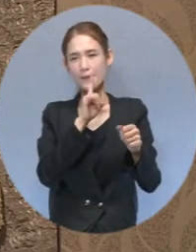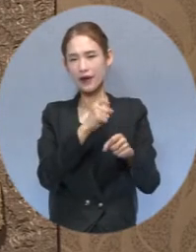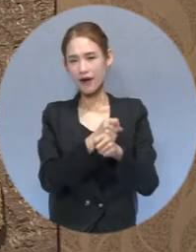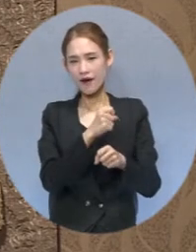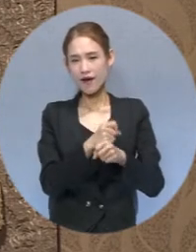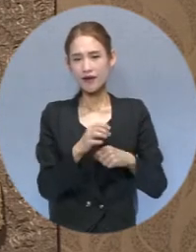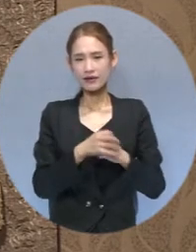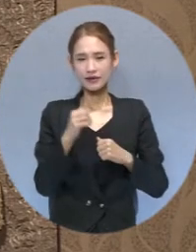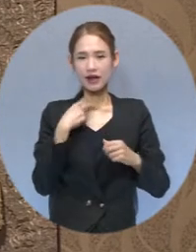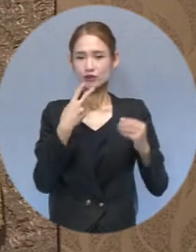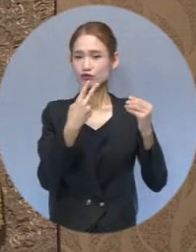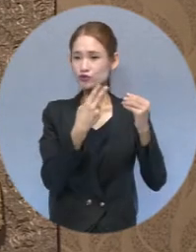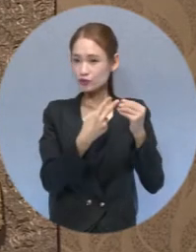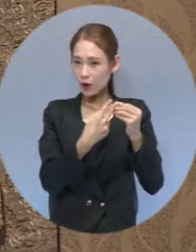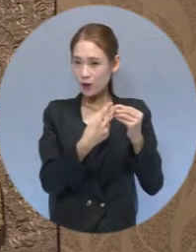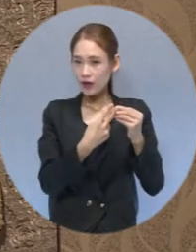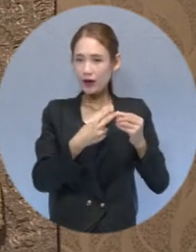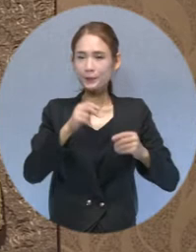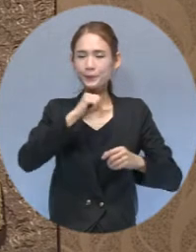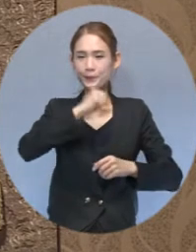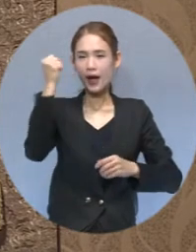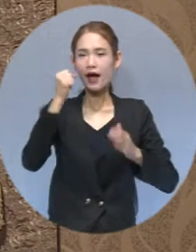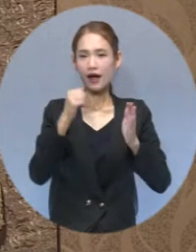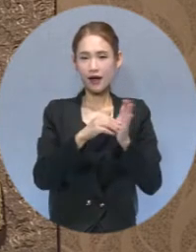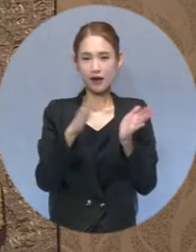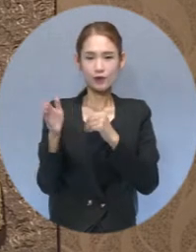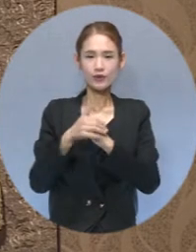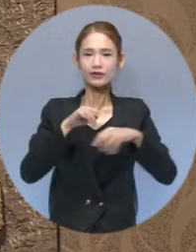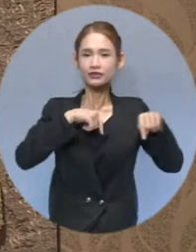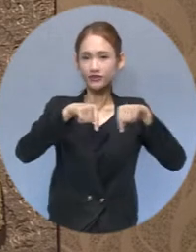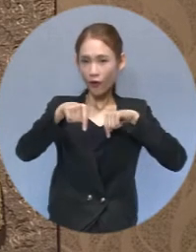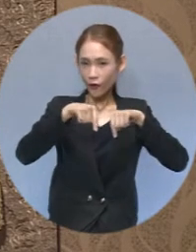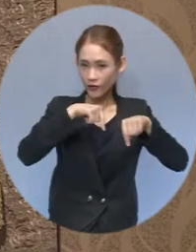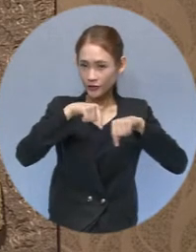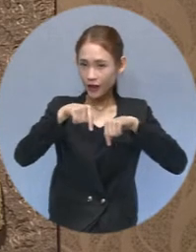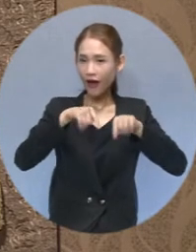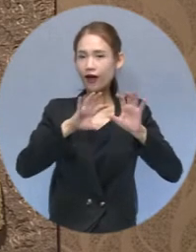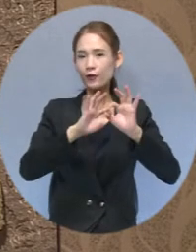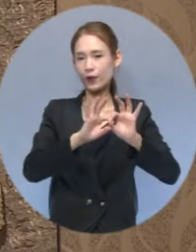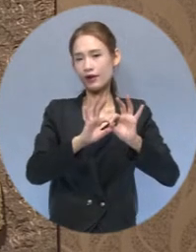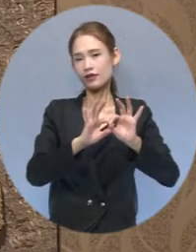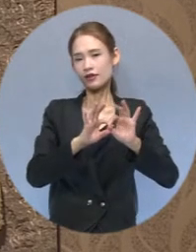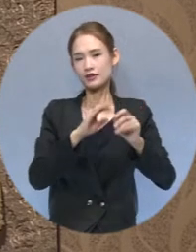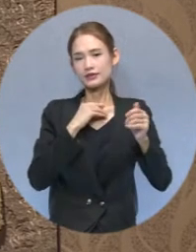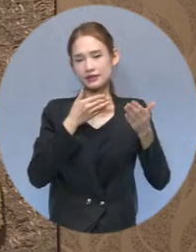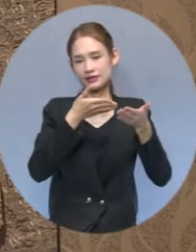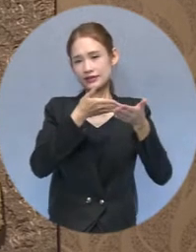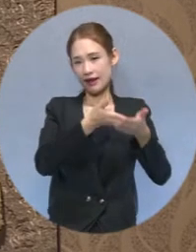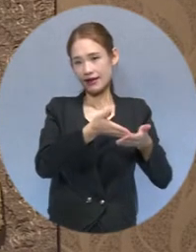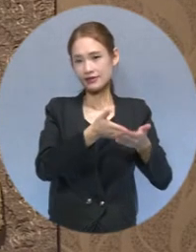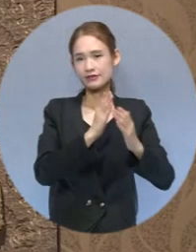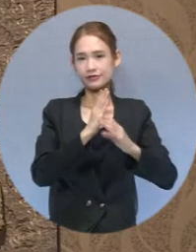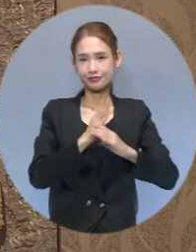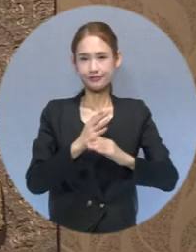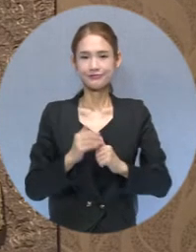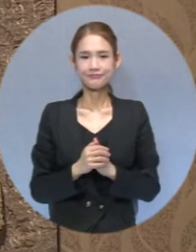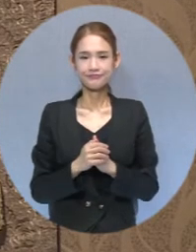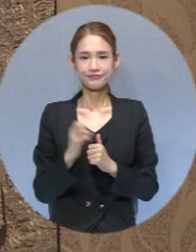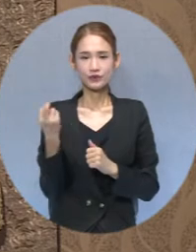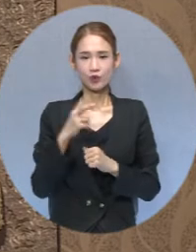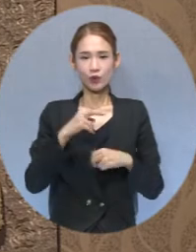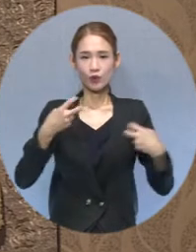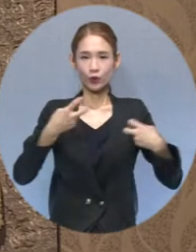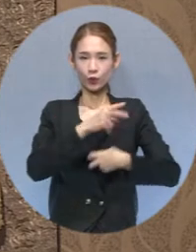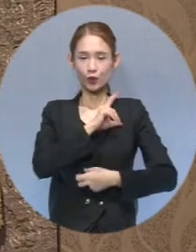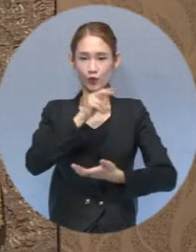이제 재선이 되면서는 또 이제 정책적인 부분에서 많은 제시를 하고 있죠. 그리고 이제 교통위원장이